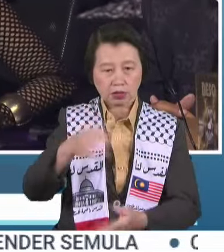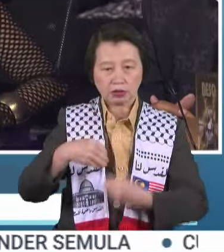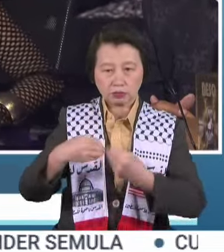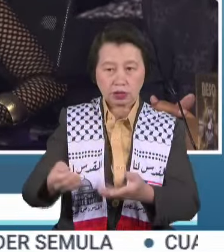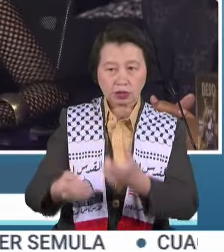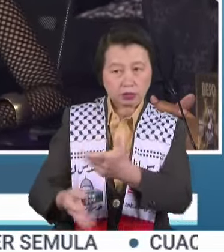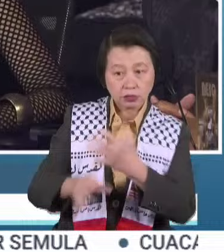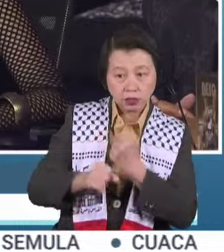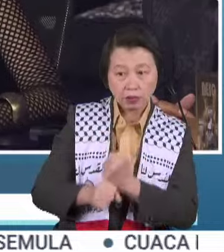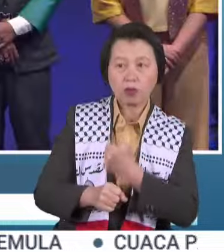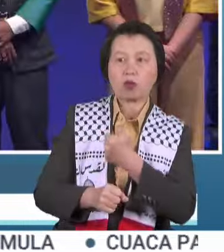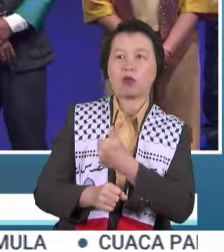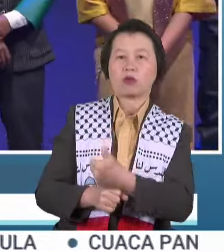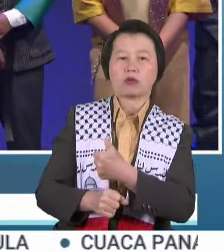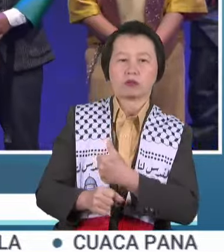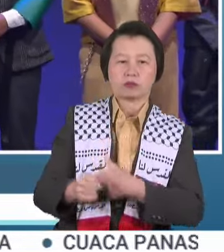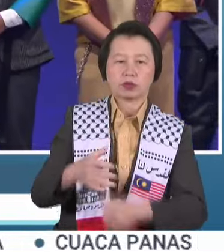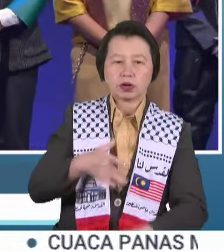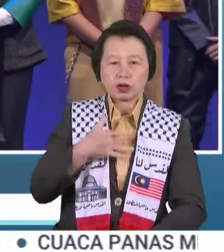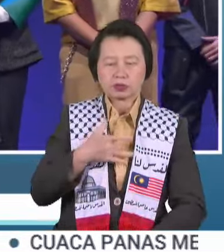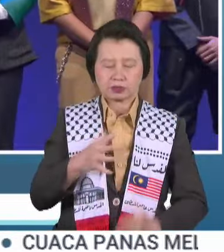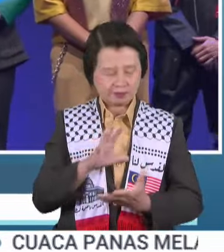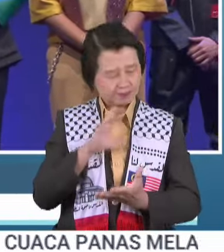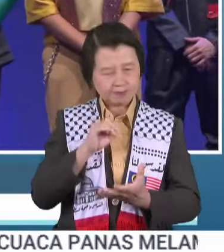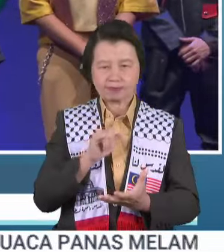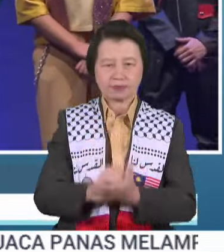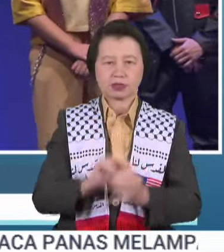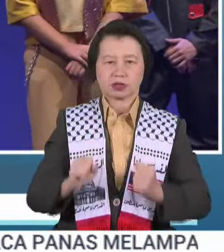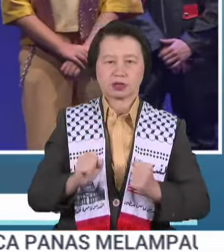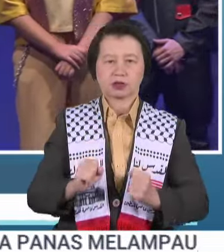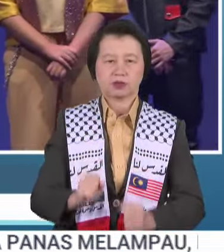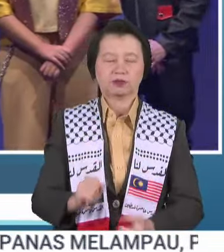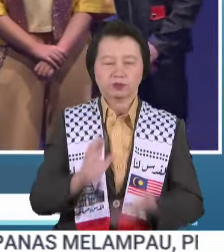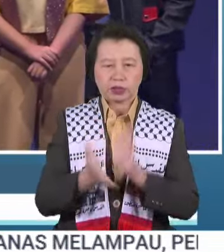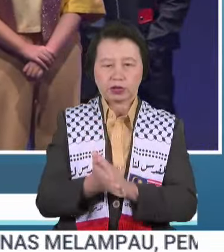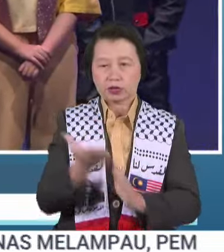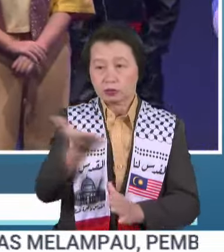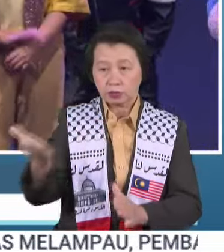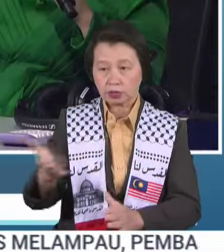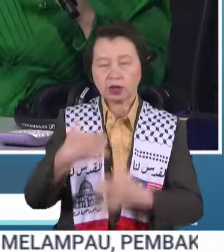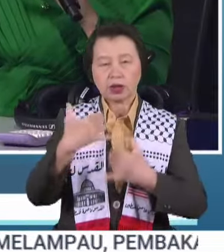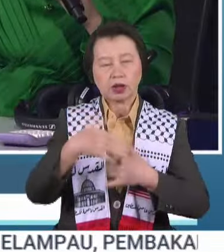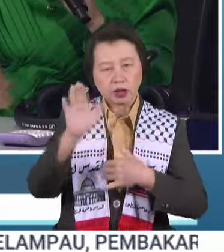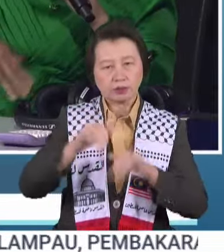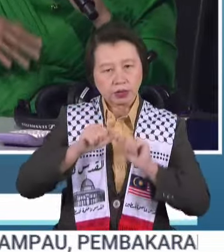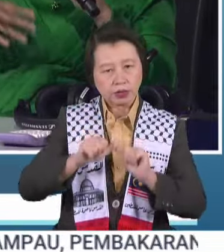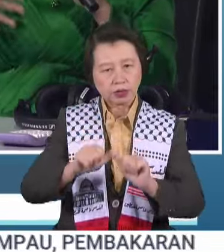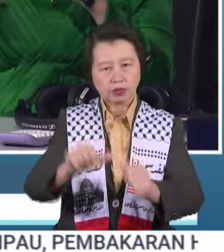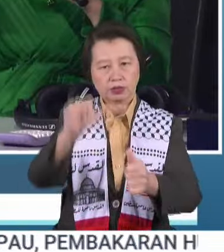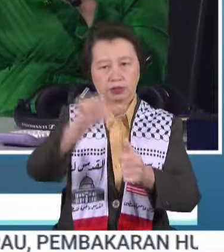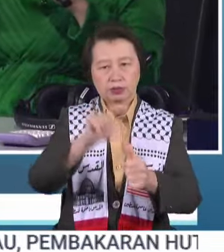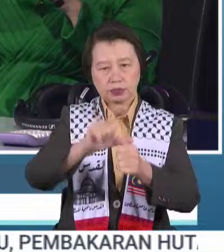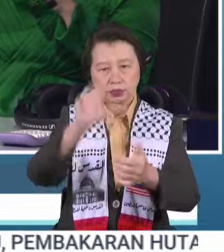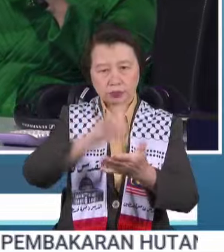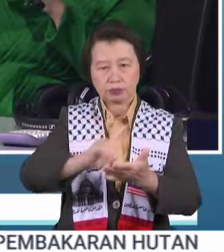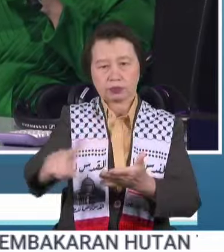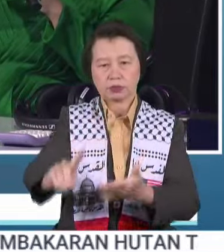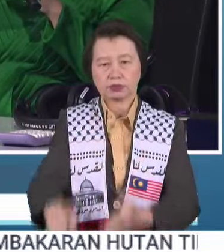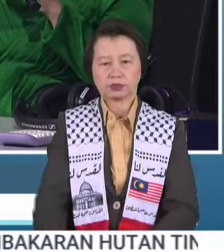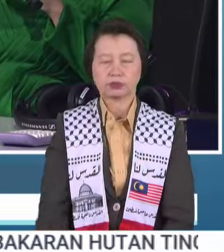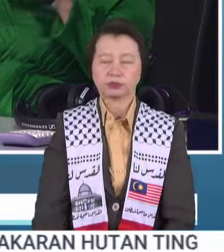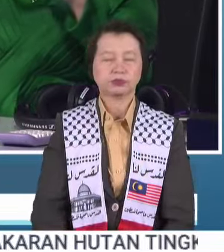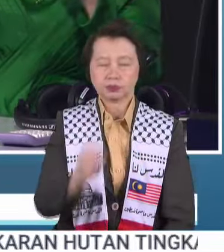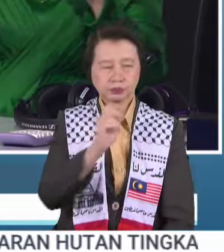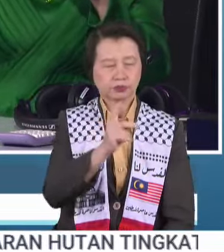memberikan mereka apa rasa confident lah dekat situ supaya mereka lebih konsisten setiap minggu. Okay, terima